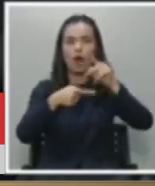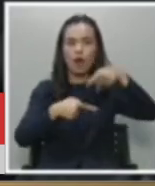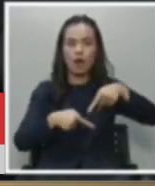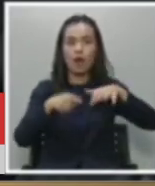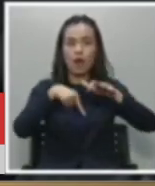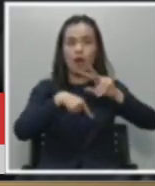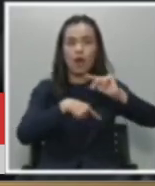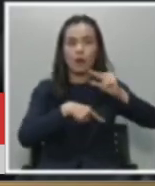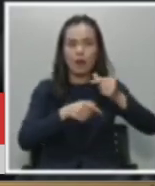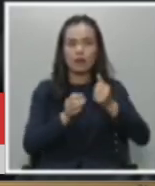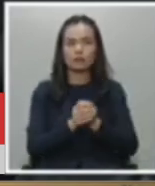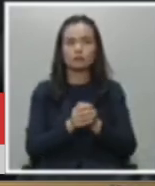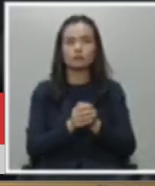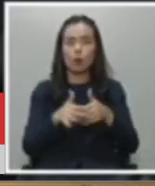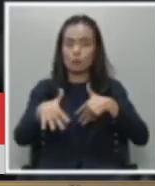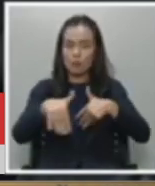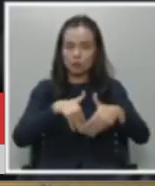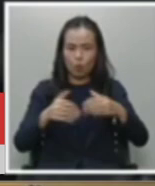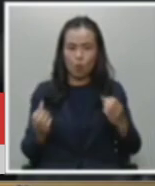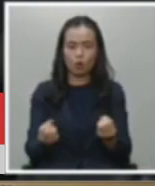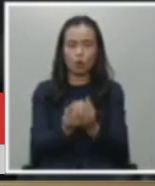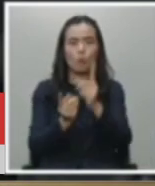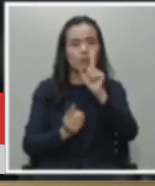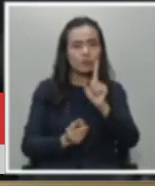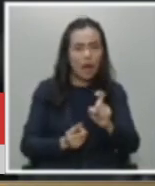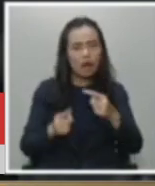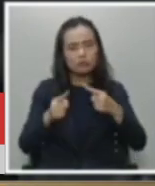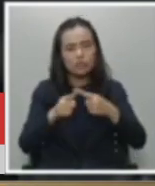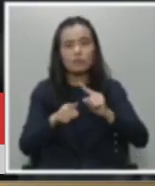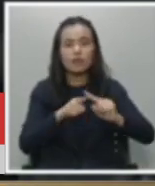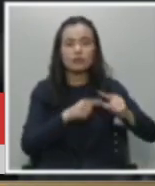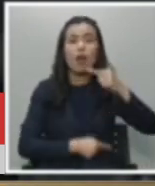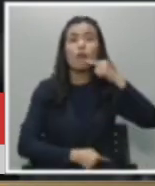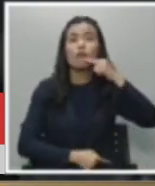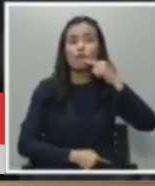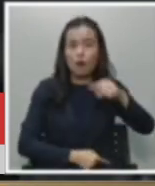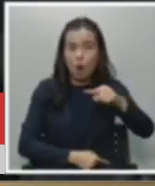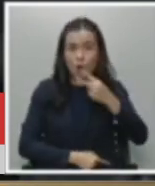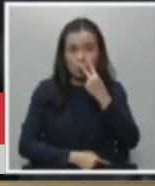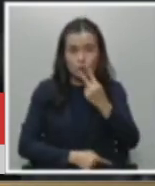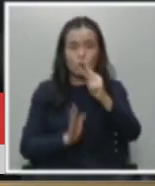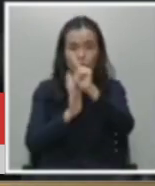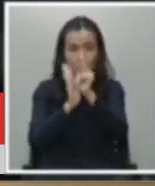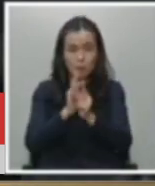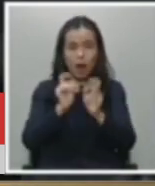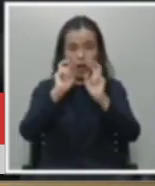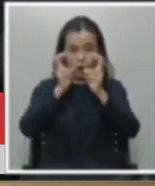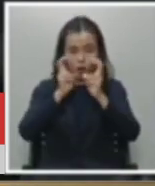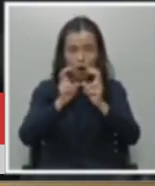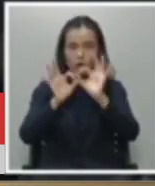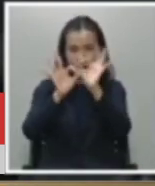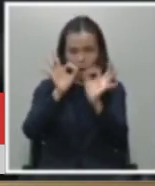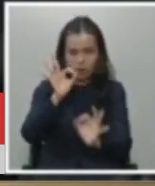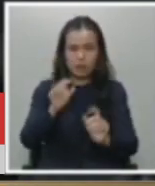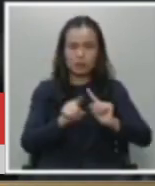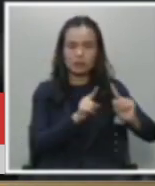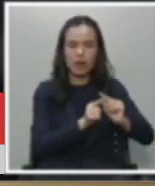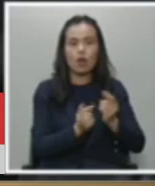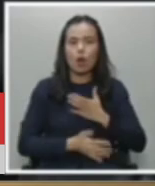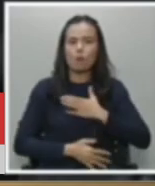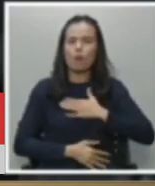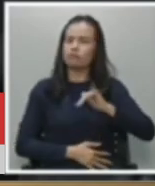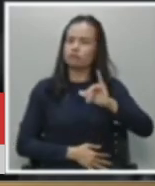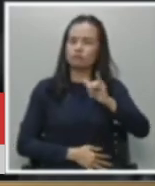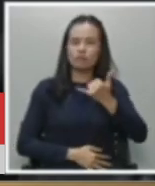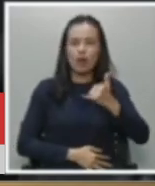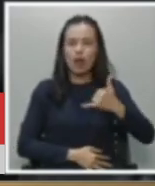างผู้เสียหายถ้าจะดำเนินการฟ้องร้องก็คงจะต้องดูเรื่องข้อกฎหมายนะครับกับผมเองก็ไม่แน่ใจว่